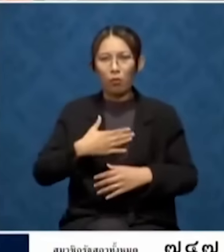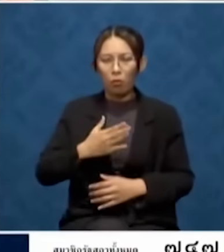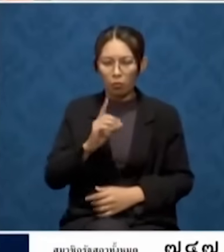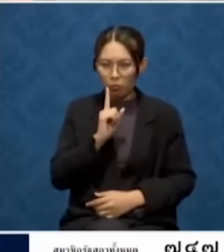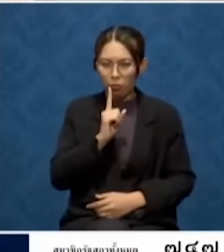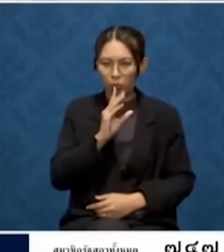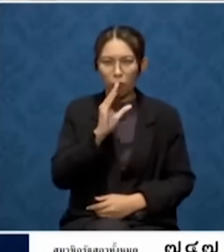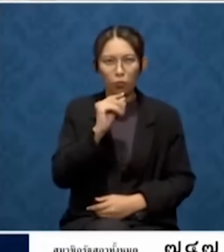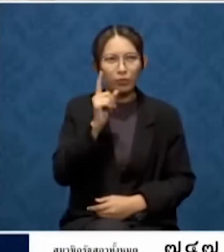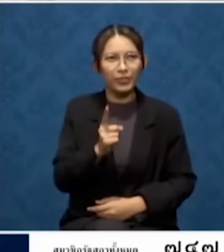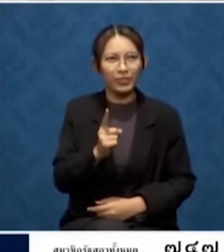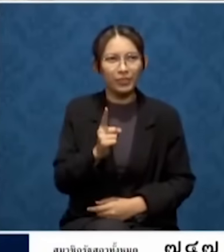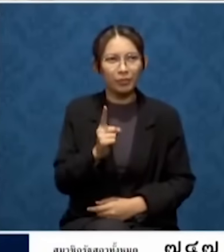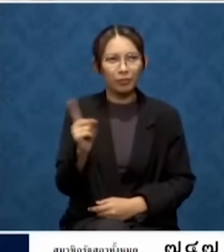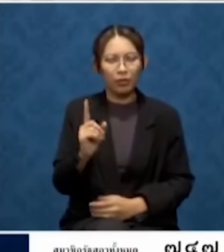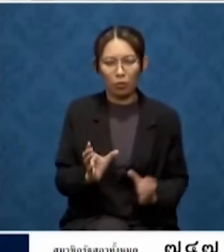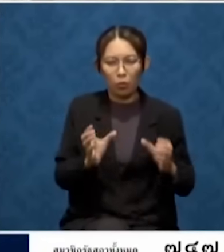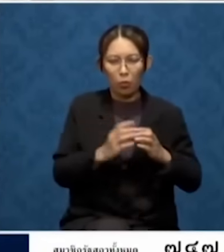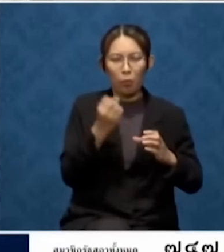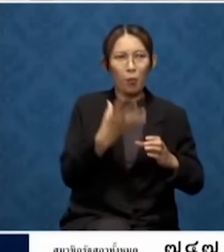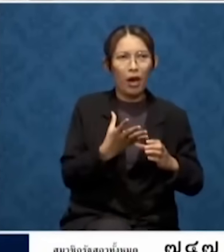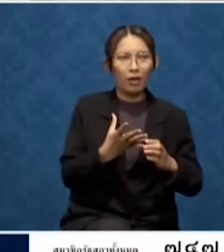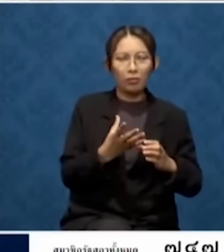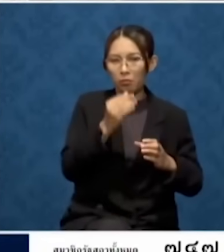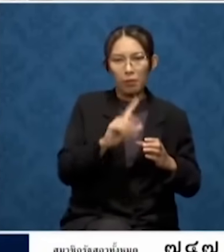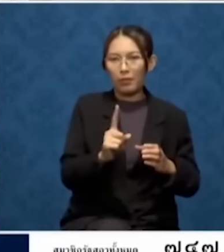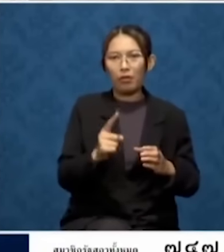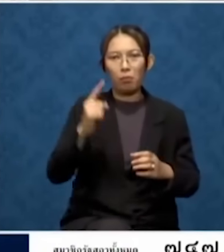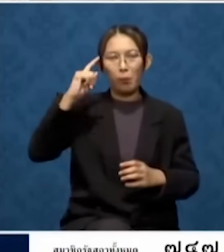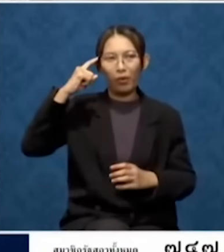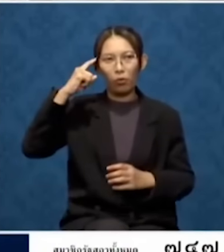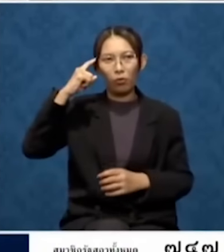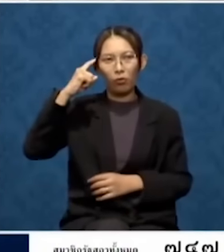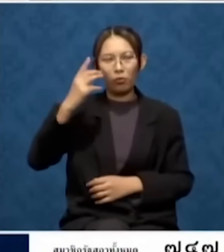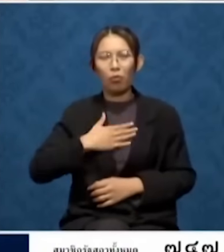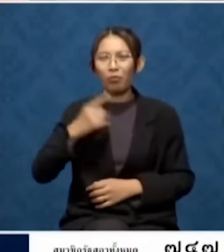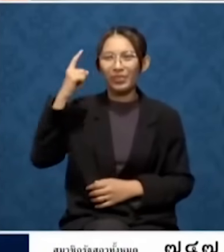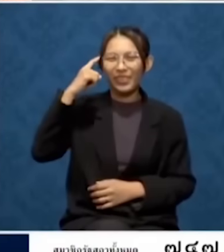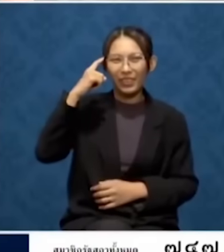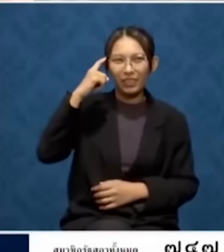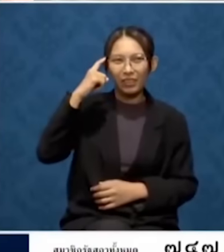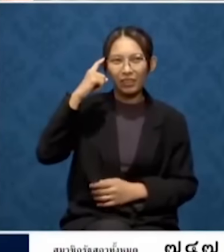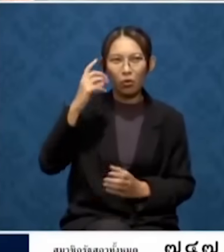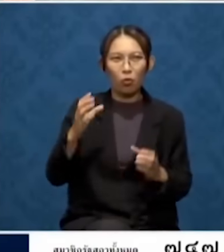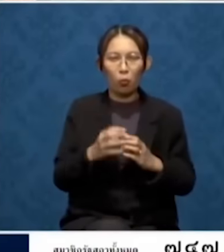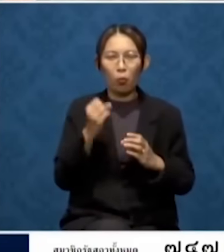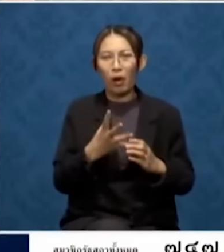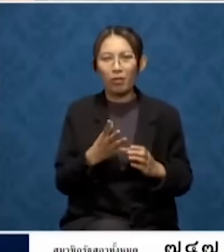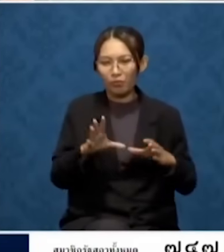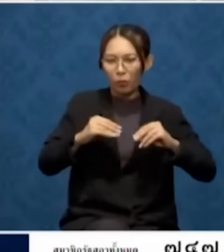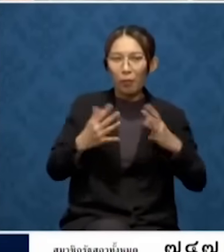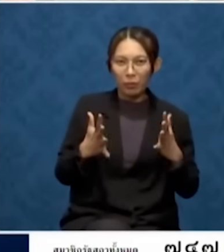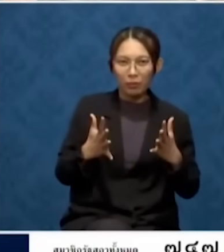จริงผมไม่รู้เลยว่าเสียงข้างมากจะเป็นอย่างไรผมยังนึกด้วยว่าเสียงข้างมากจะไม่เห็นด้วยด้วยซ้ำ